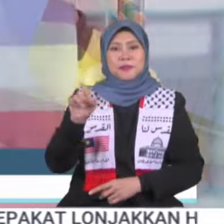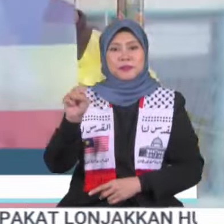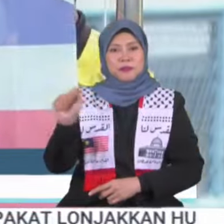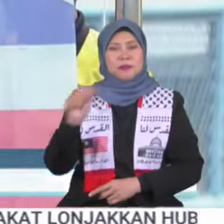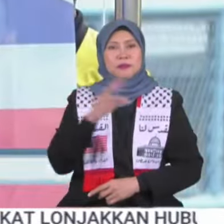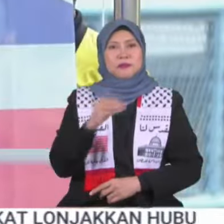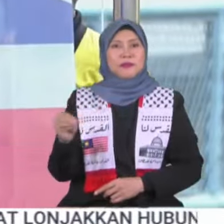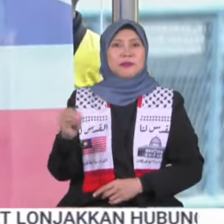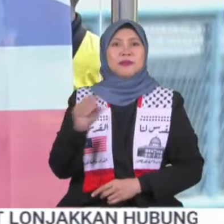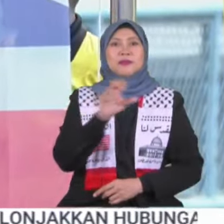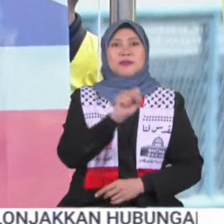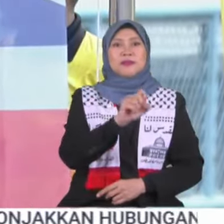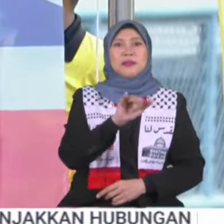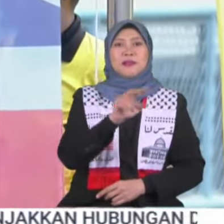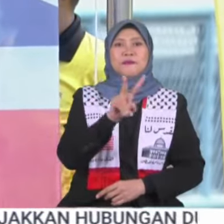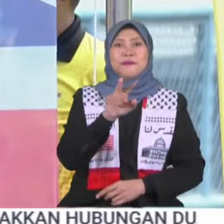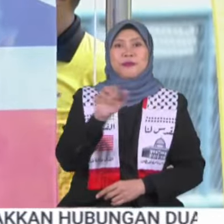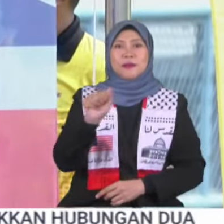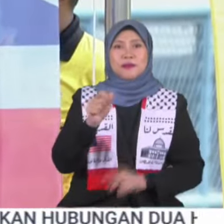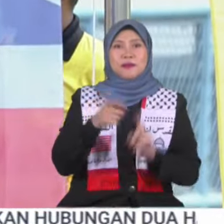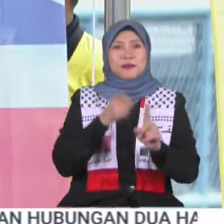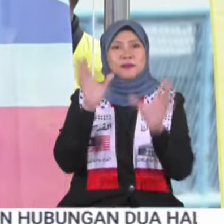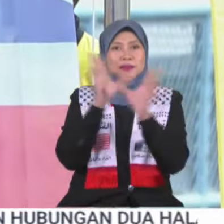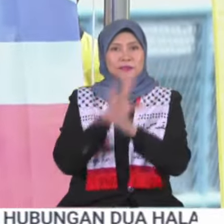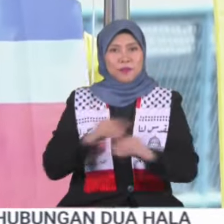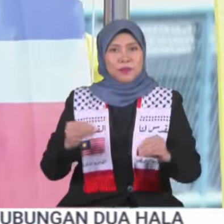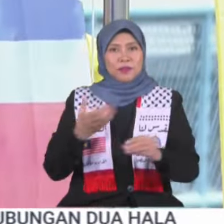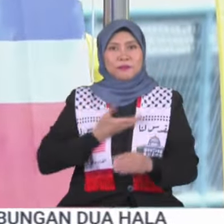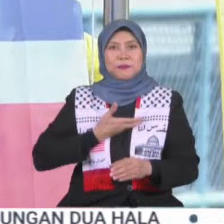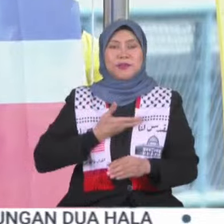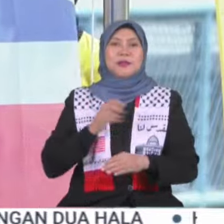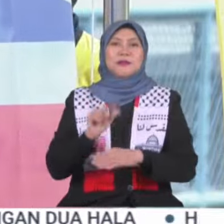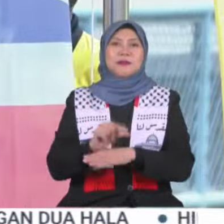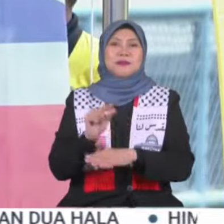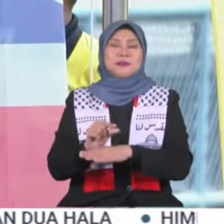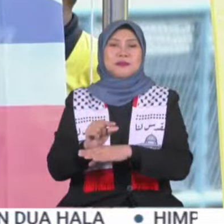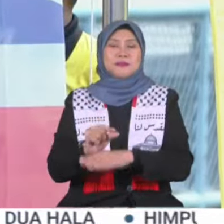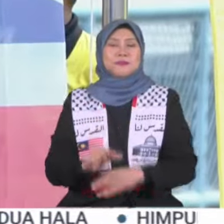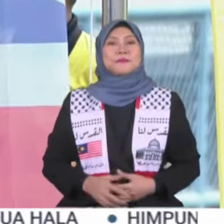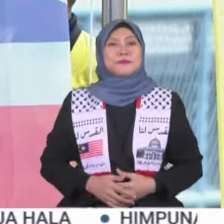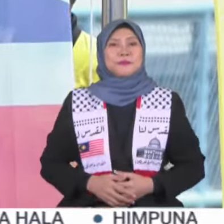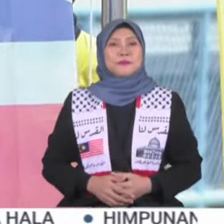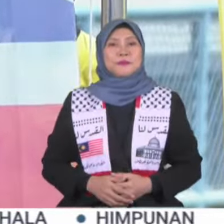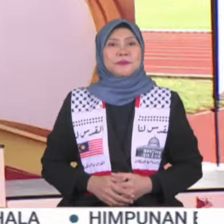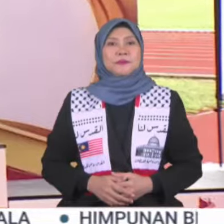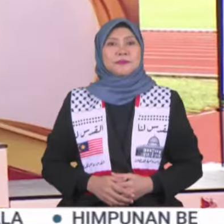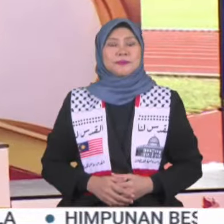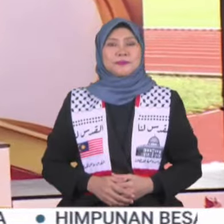manakala Sylvia Nawan, anak sah dari Sarawak, membawa pulang pingat gangsa.